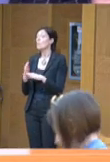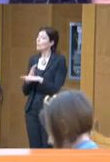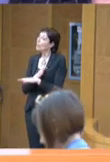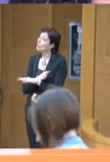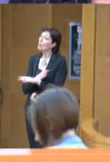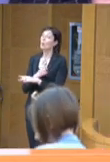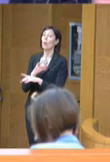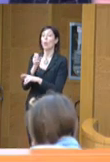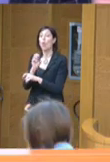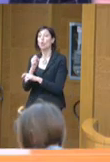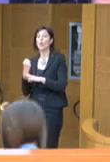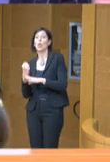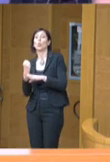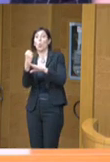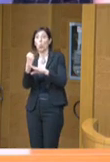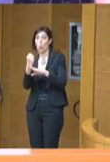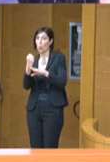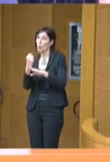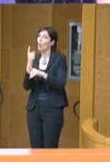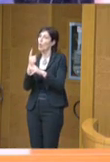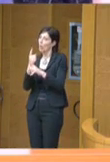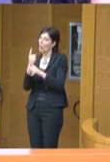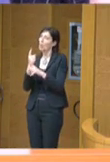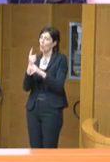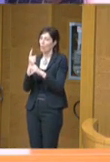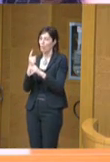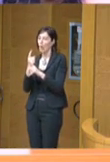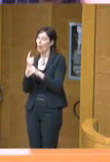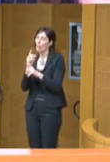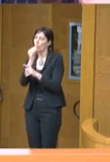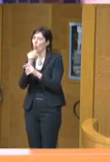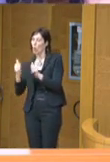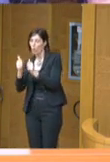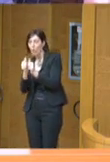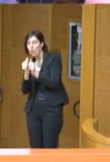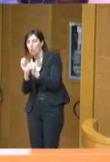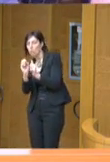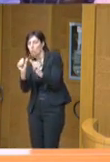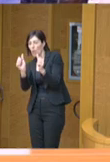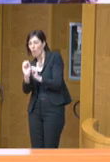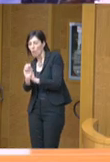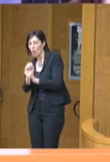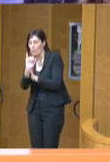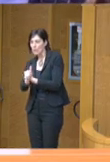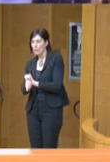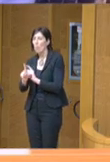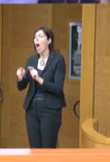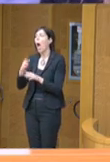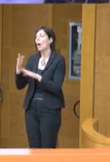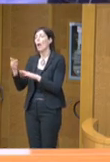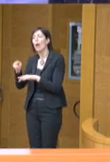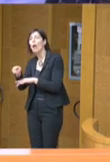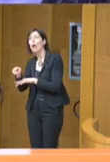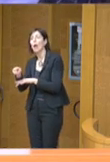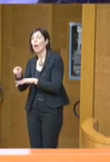docente tutor che deve personalizzare e stare accanto ai giovani formandoli, ma dall'altra parte anche con